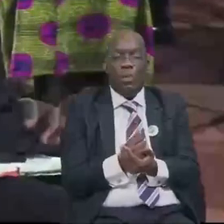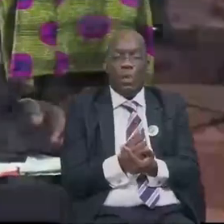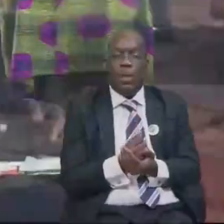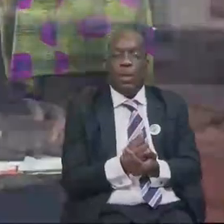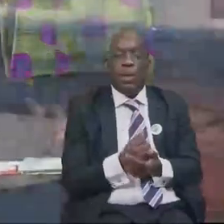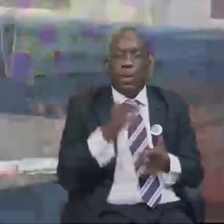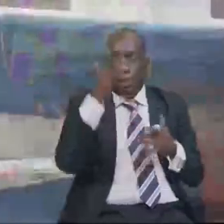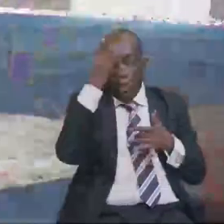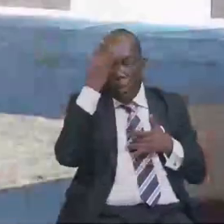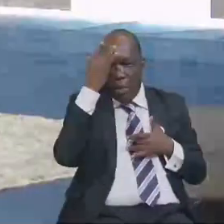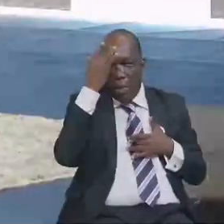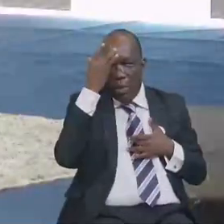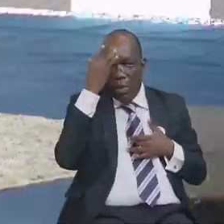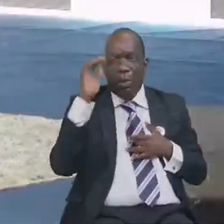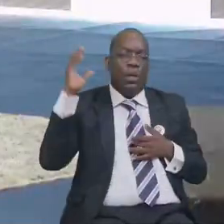L'infirmité, l'insanité